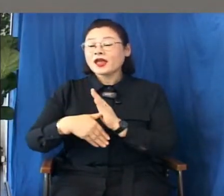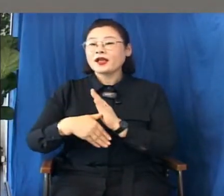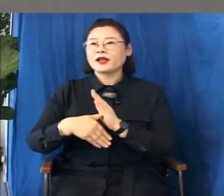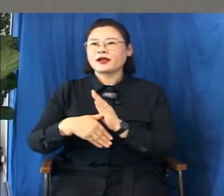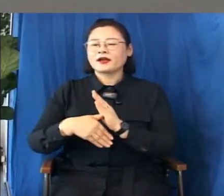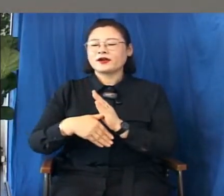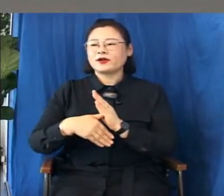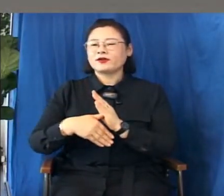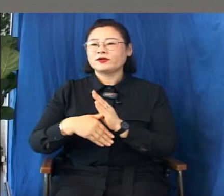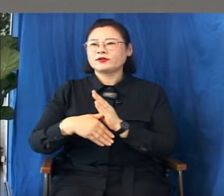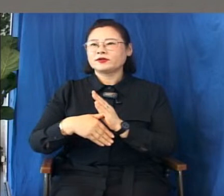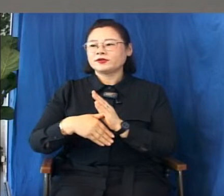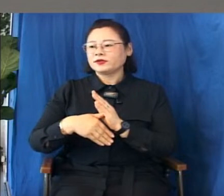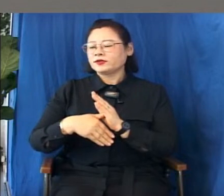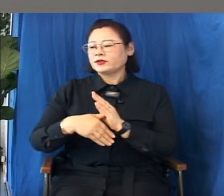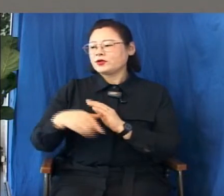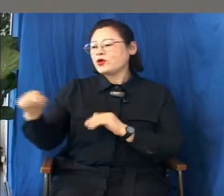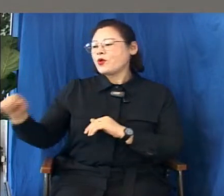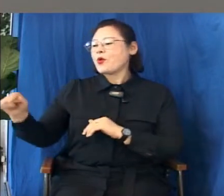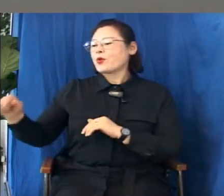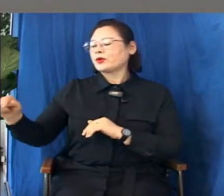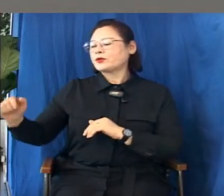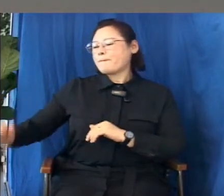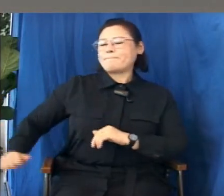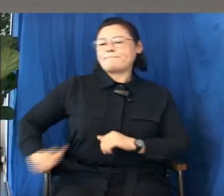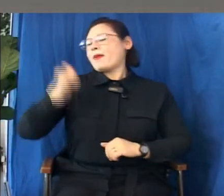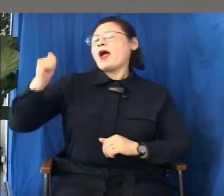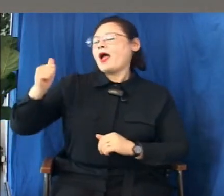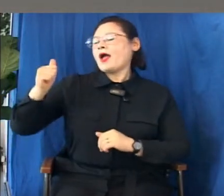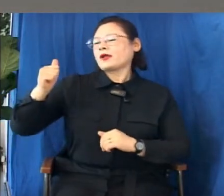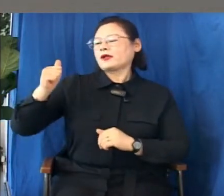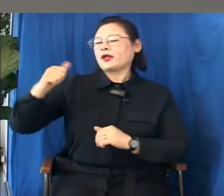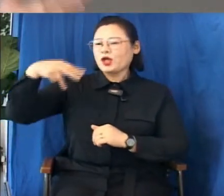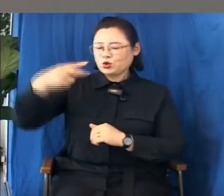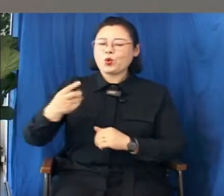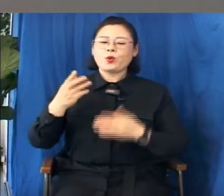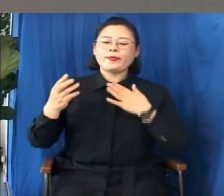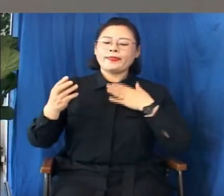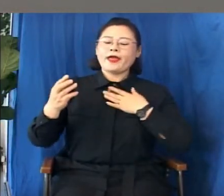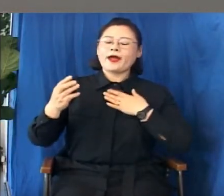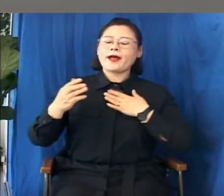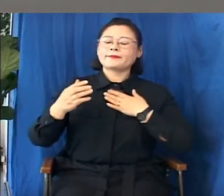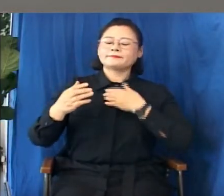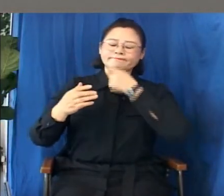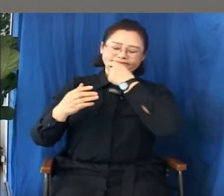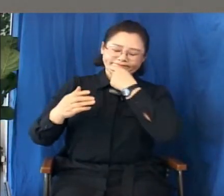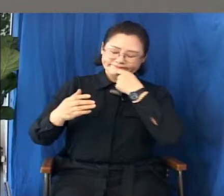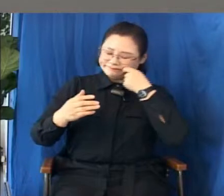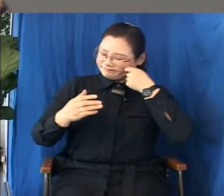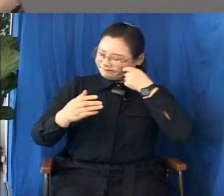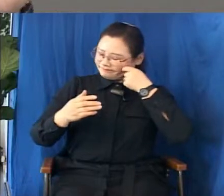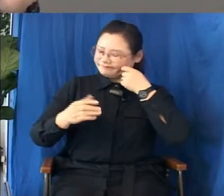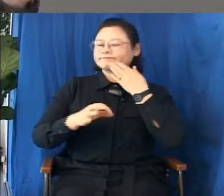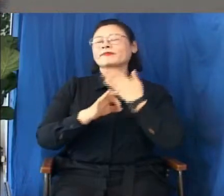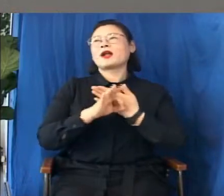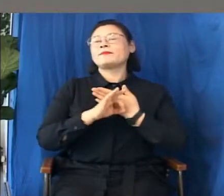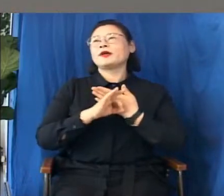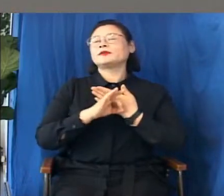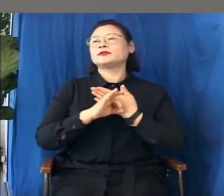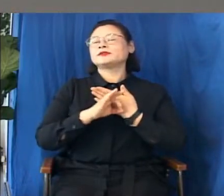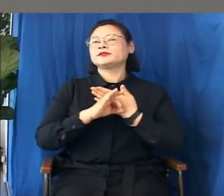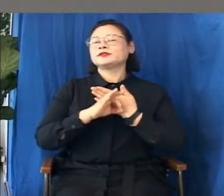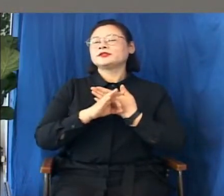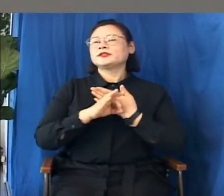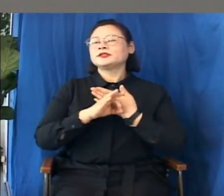이쪽으로 5로 오든 50으로 오든 이쪽에서 침묵해버리면 반작용이 일어나지 않아요. 박수가 뭐 양쪽에서